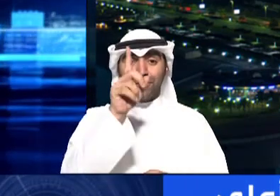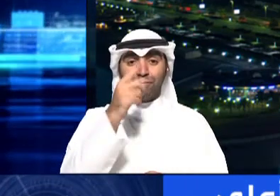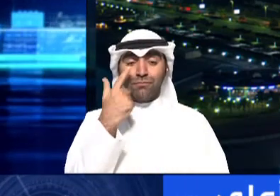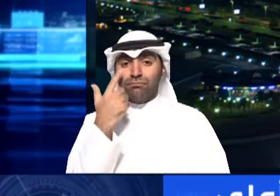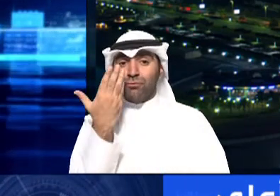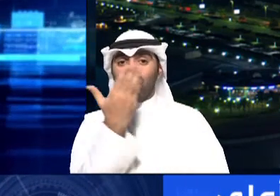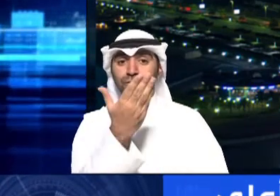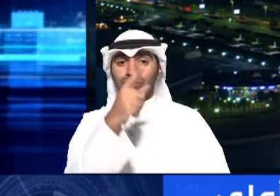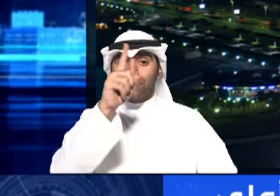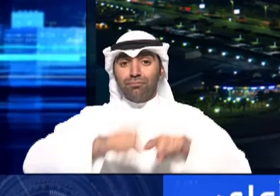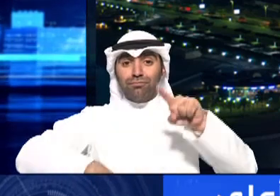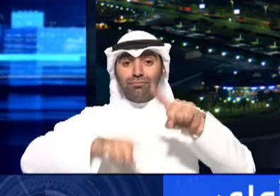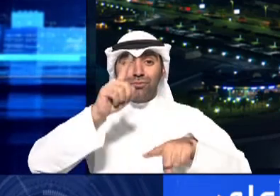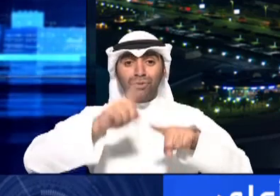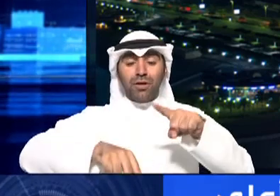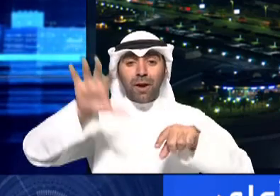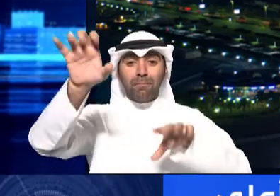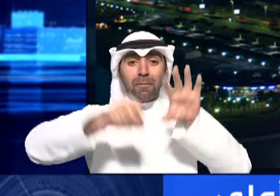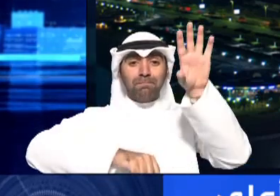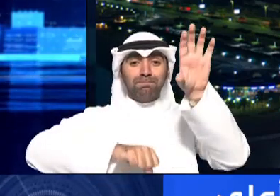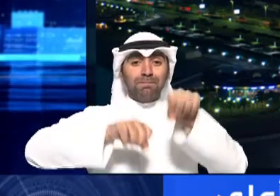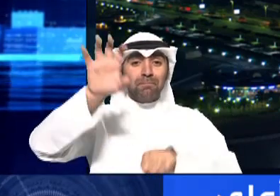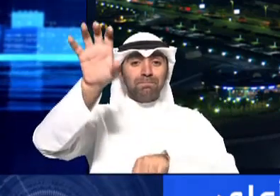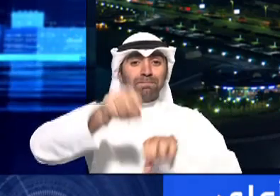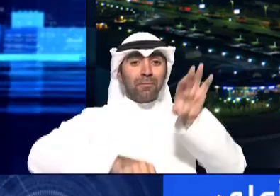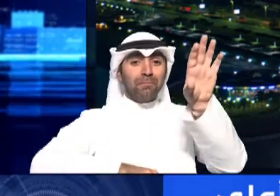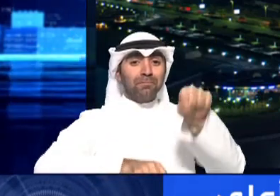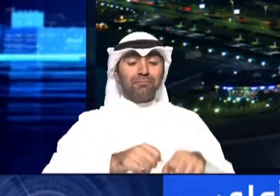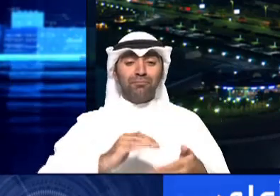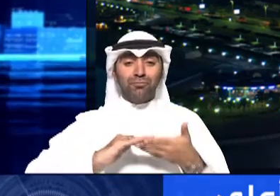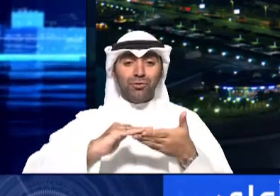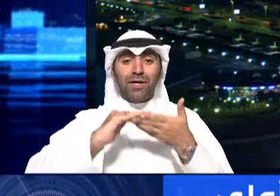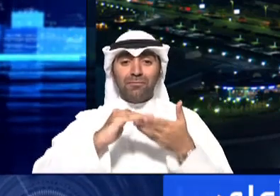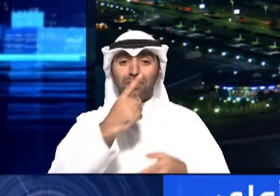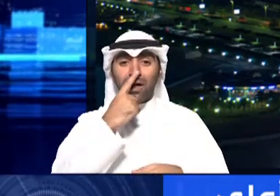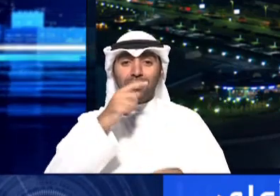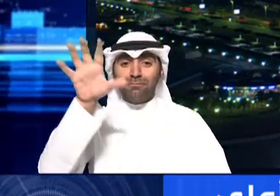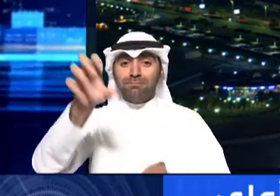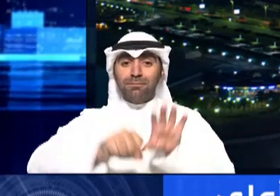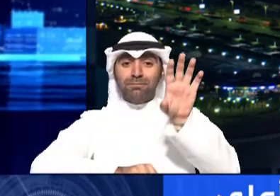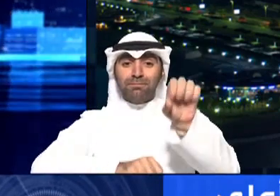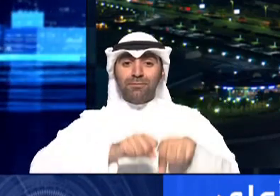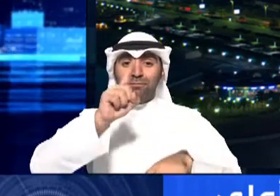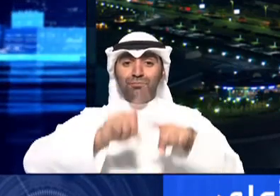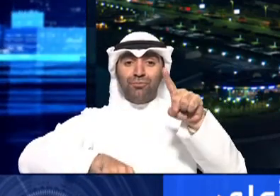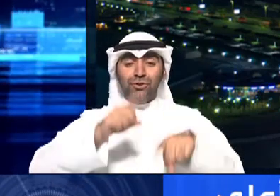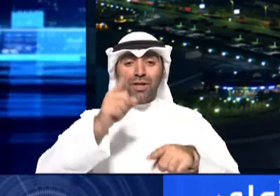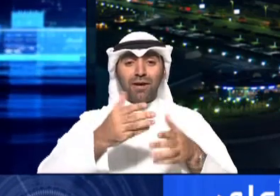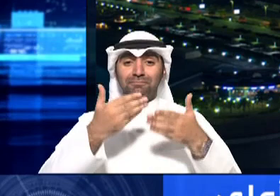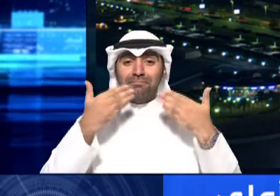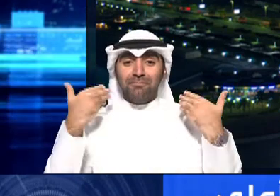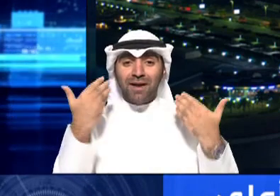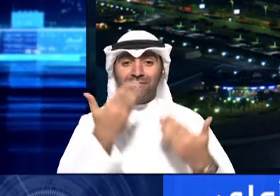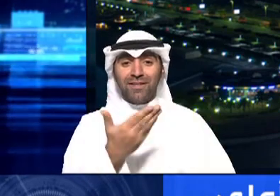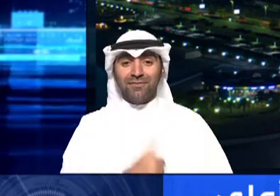الخليجي والاستقرار الإقليمي وحتى على الصعيد الأمريكي.